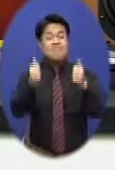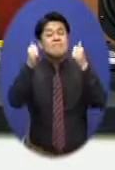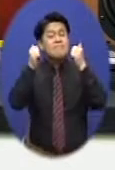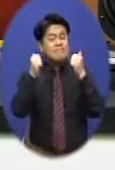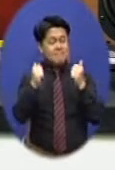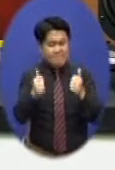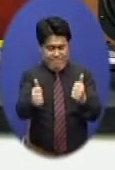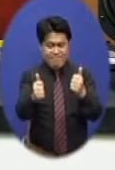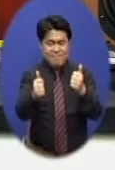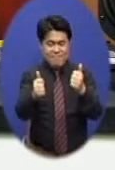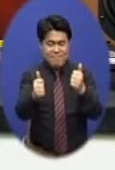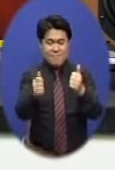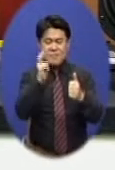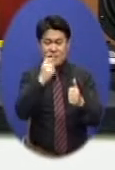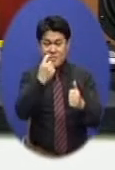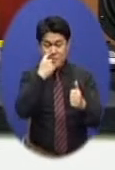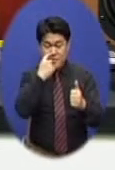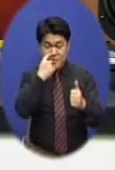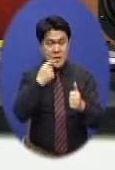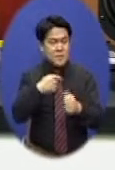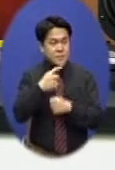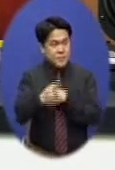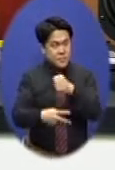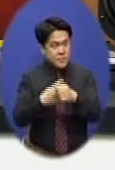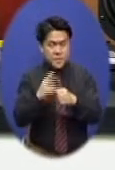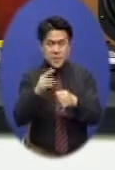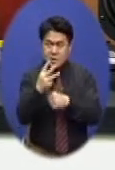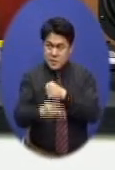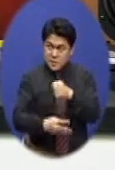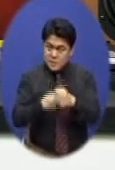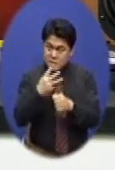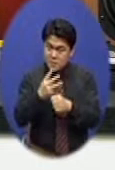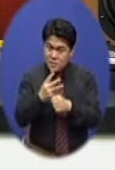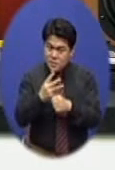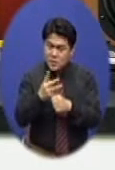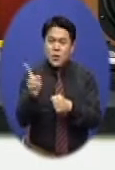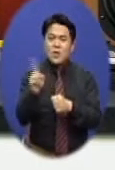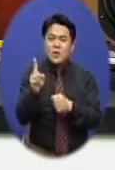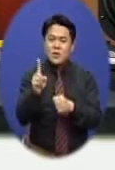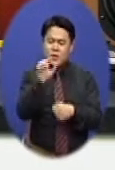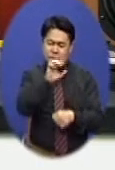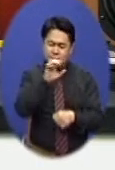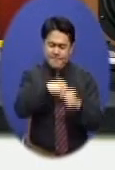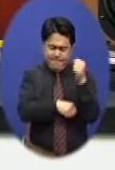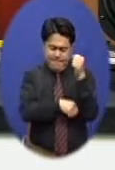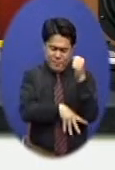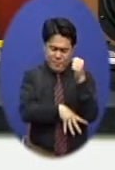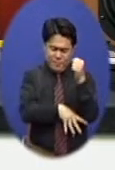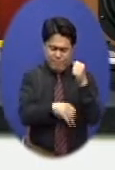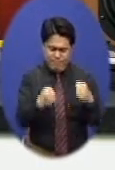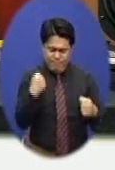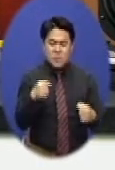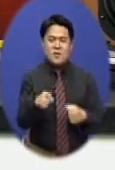잘하셨습니다. 아니 그러니까요. 그 네. 노래교실을 2, 3년 이렇게 다니셨다고 했잖아요. 맞아요. 그게 이렇게 기본기가 딱 되신 네. 것 같아요. 어머니. 그러니까 노래가